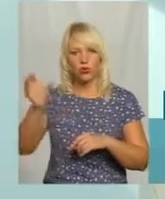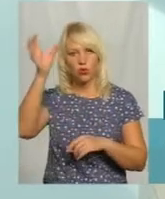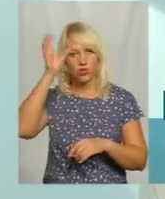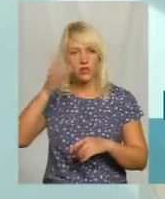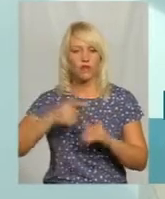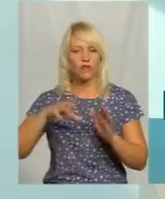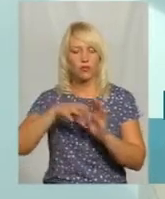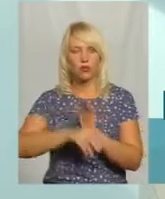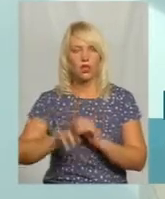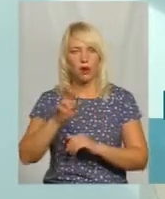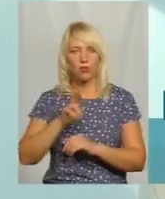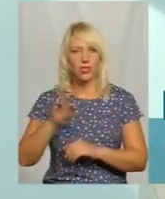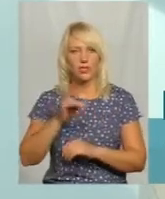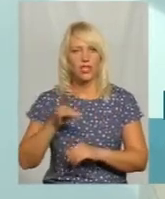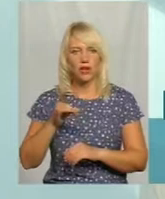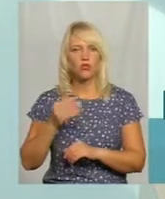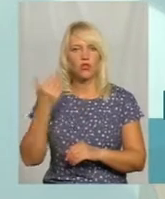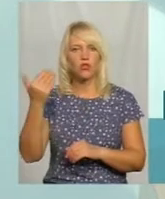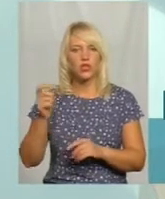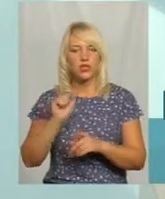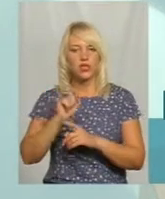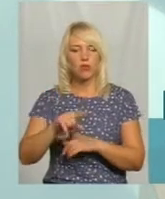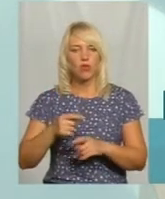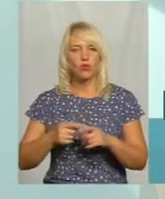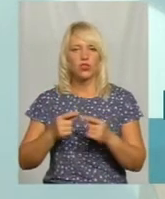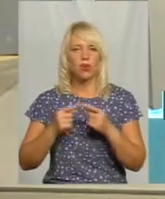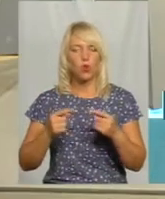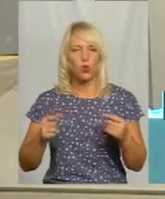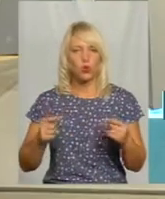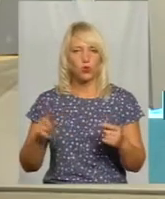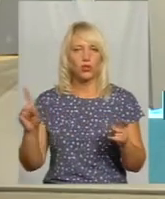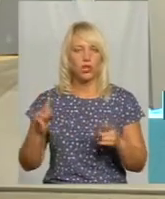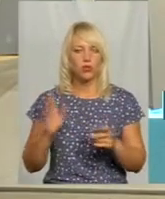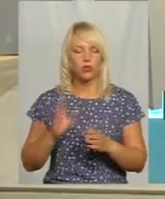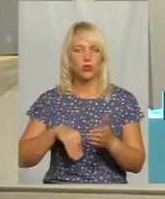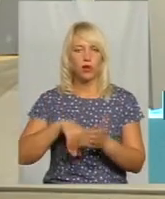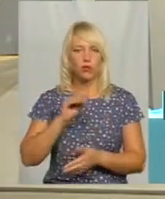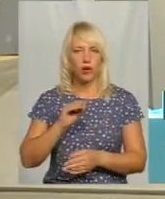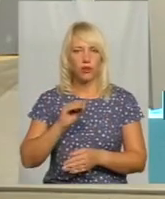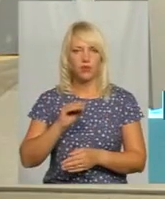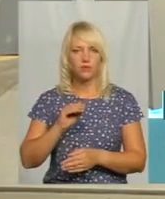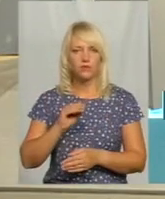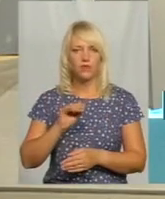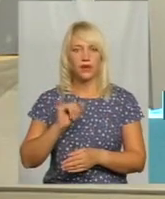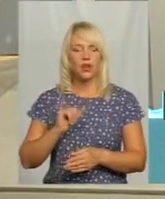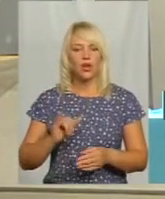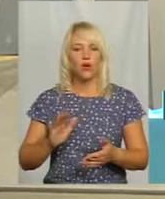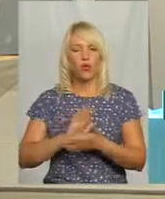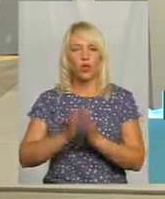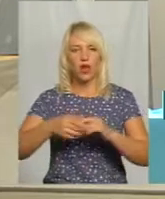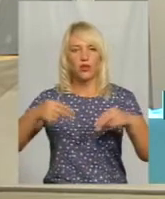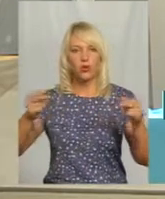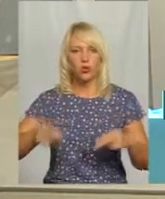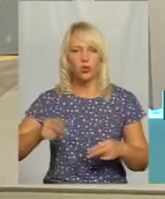числі Ярмолинецький район, вони, замовивши певну продукцію, яку будуть закупляти, уклали угоди про